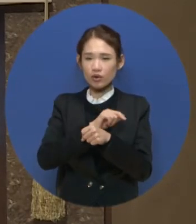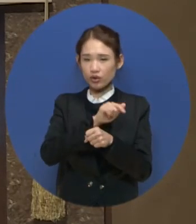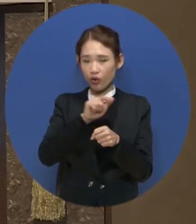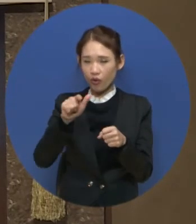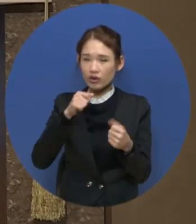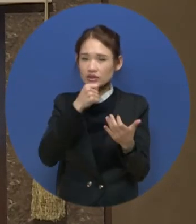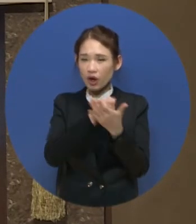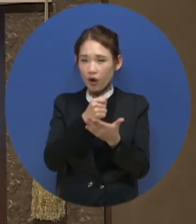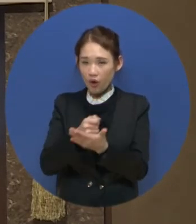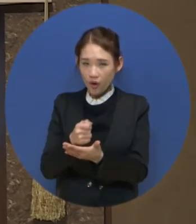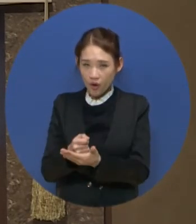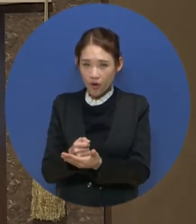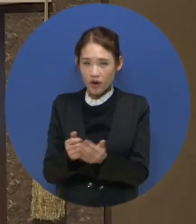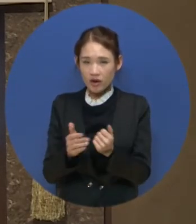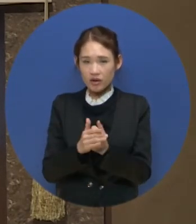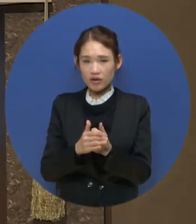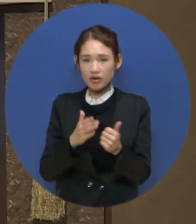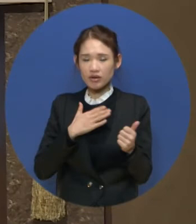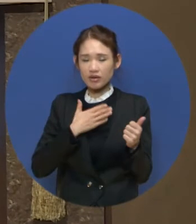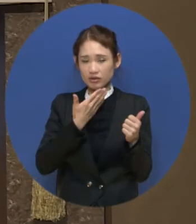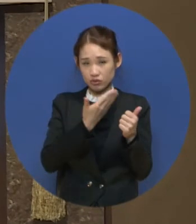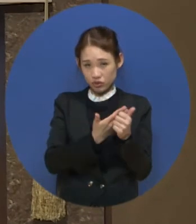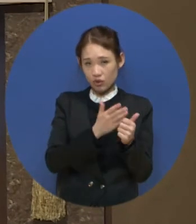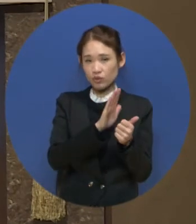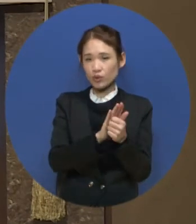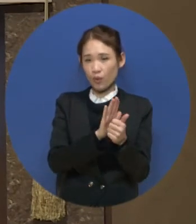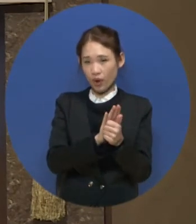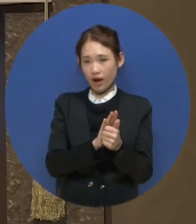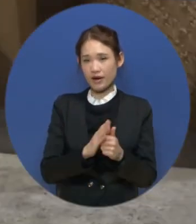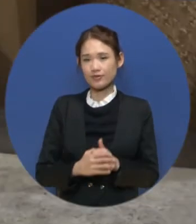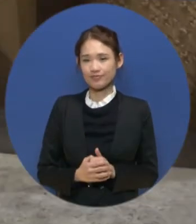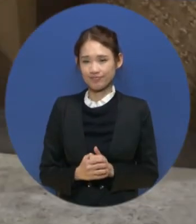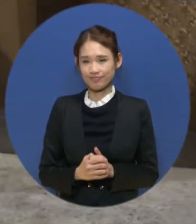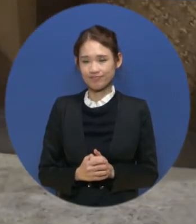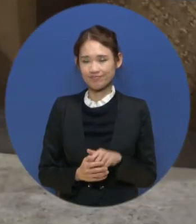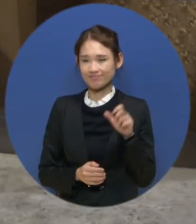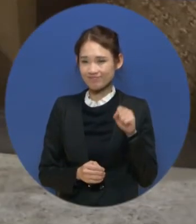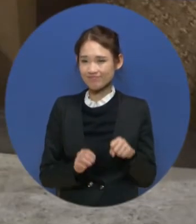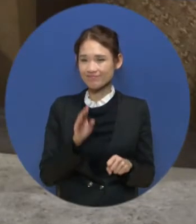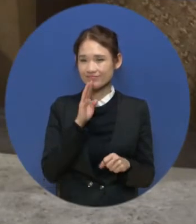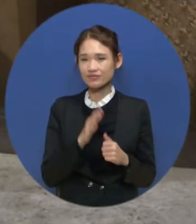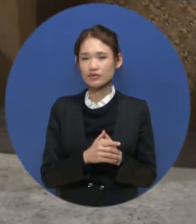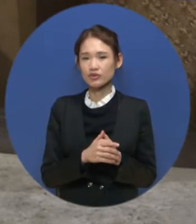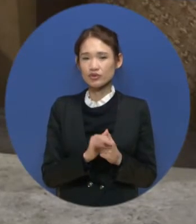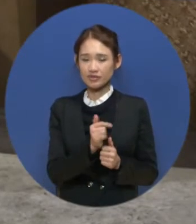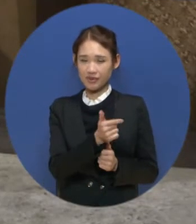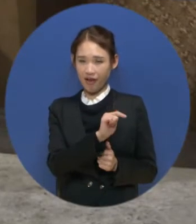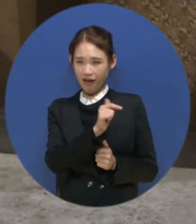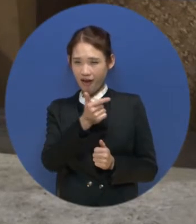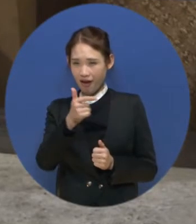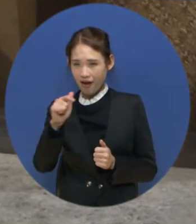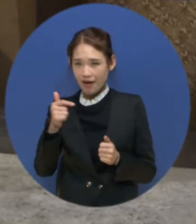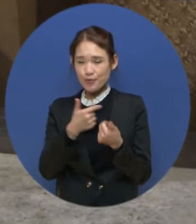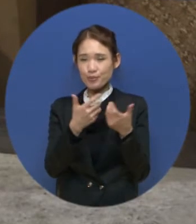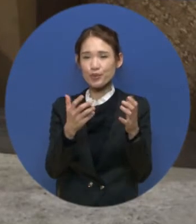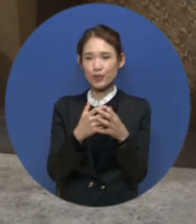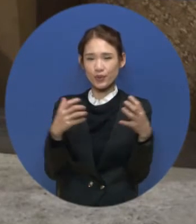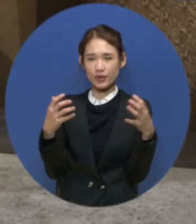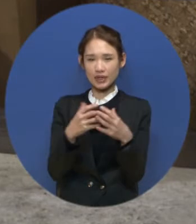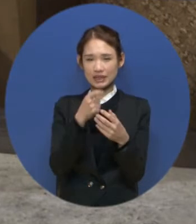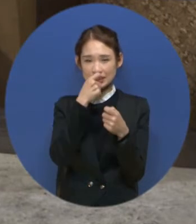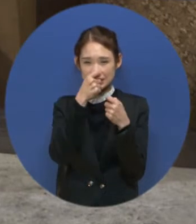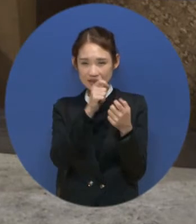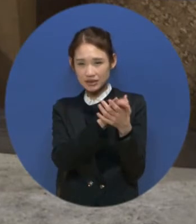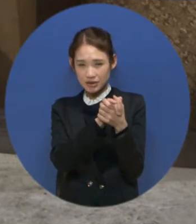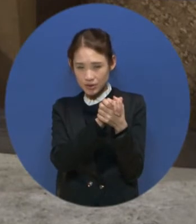그렇게 하실 수 있도록 저희가 좀 거들어드리고 뭐 그렇게 하고 있습니다. 네, 이제 이런 다양한 모임들을 통해서 또 친목도모도 하시고 또